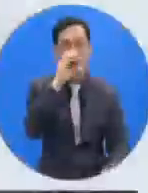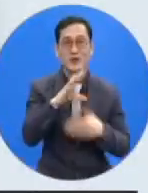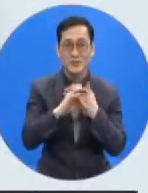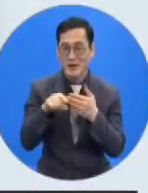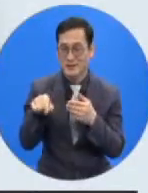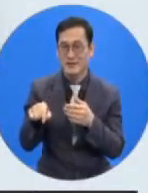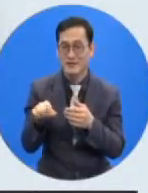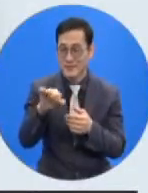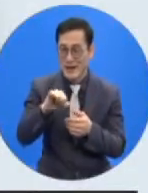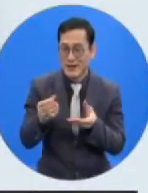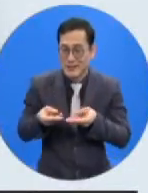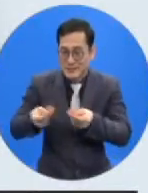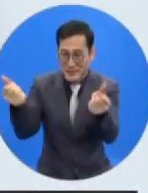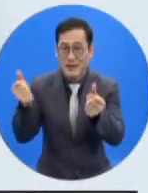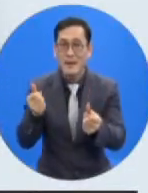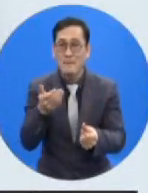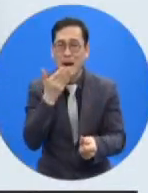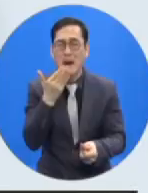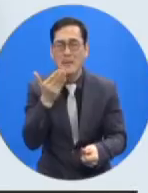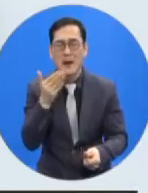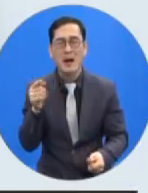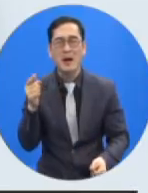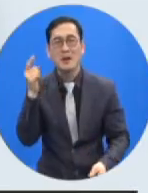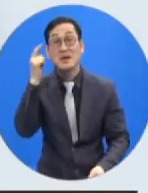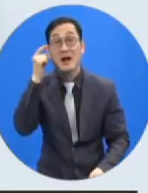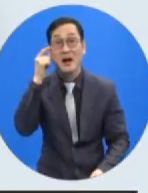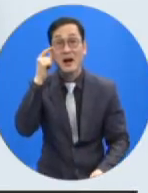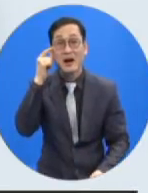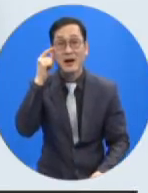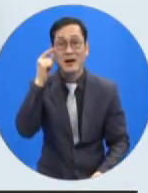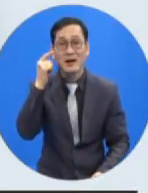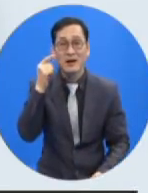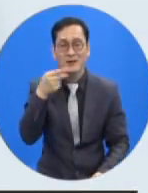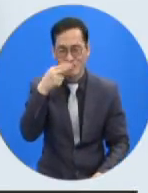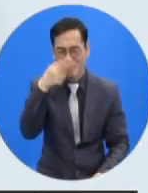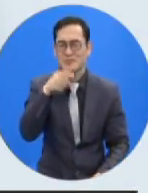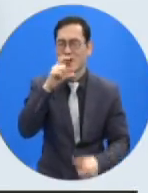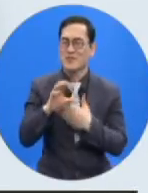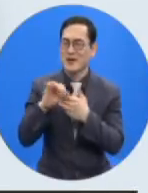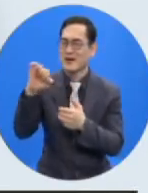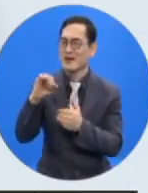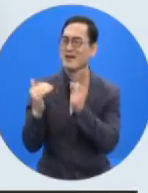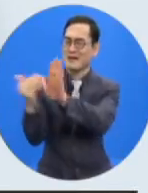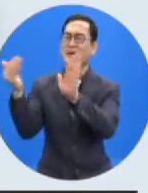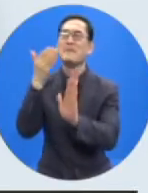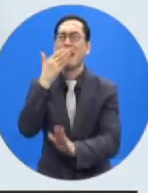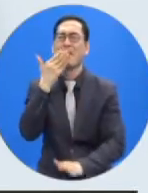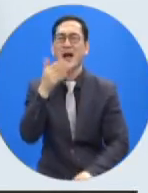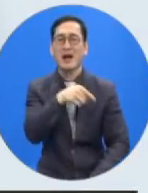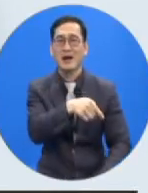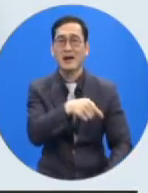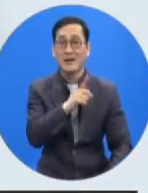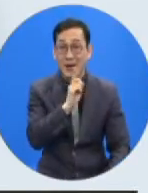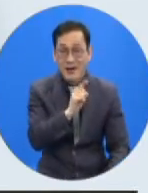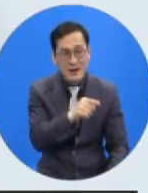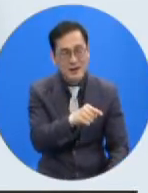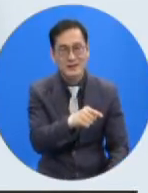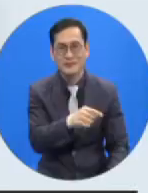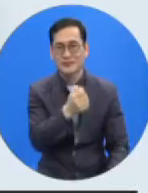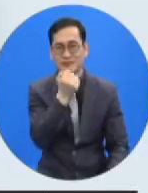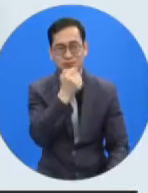있다. 뭐 이런. 말도 안 되는 얘기죠. 우스갯소리를 하면서 드시거든요. 그러니까 그거는 진짜 아무런 근거가 없는 이